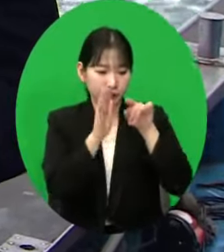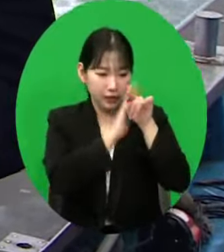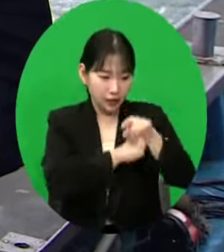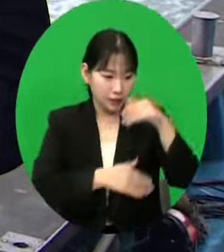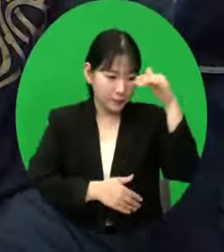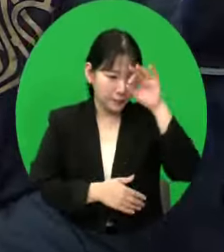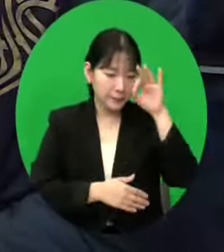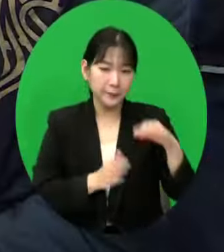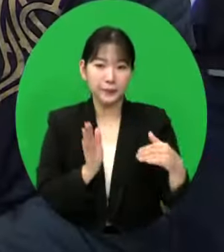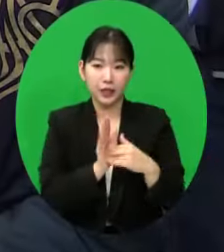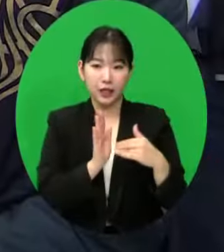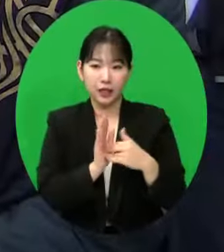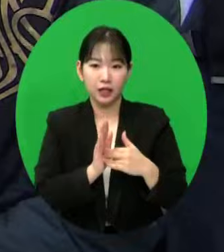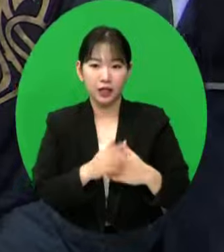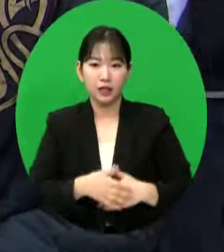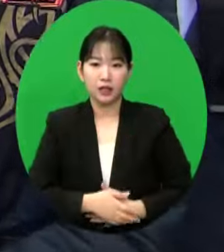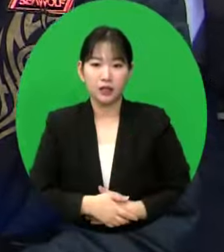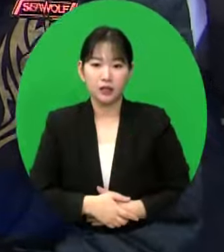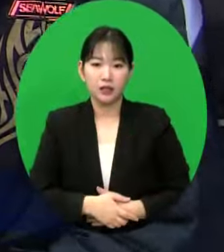둘러봤습니다.